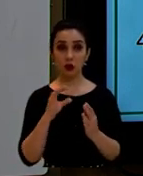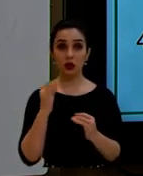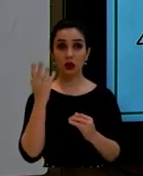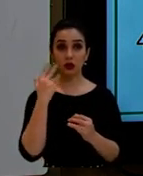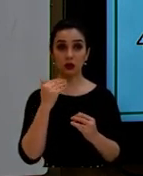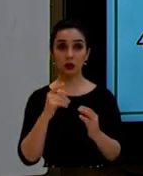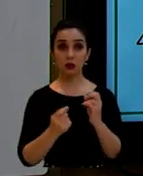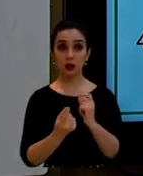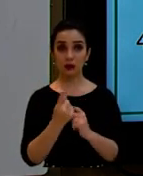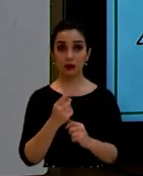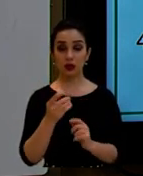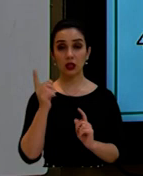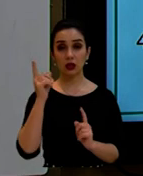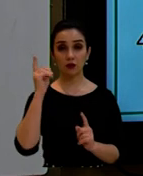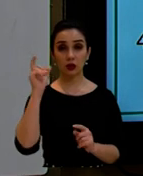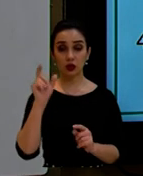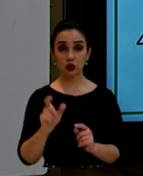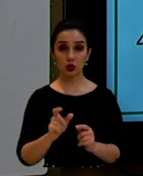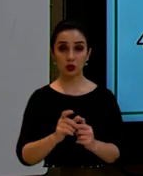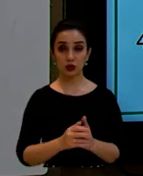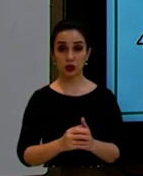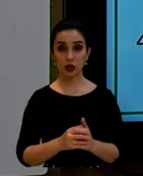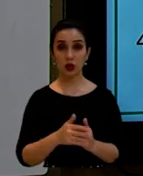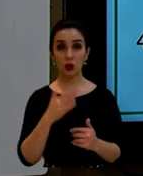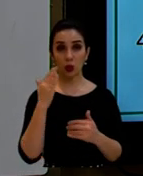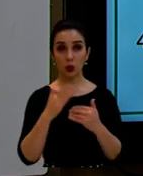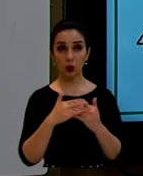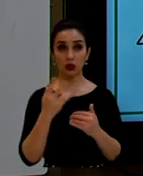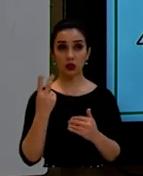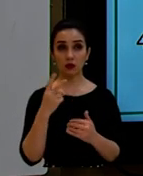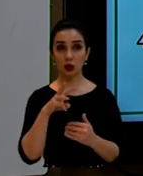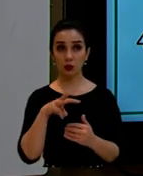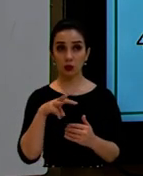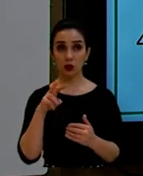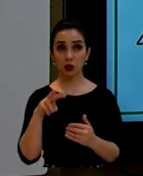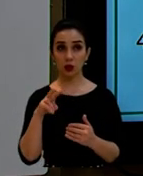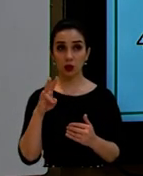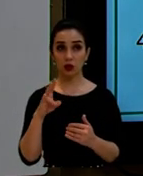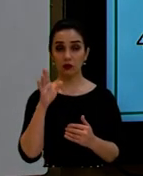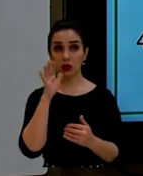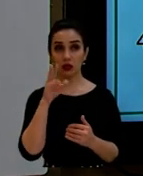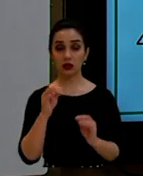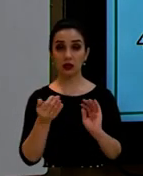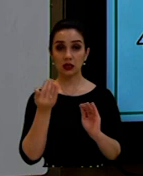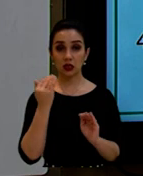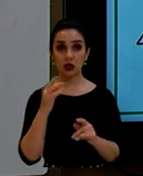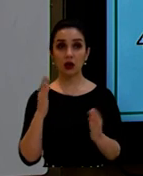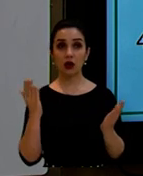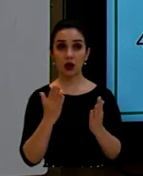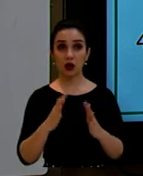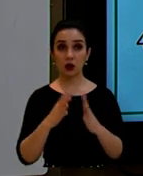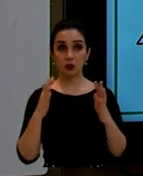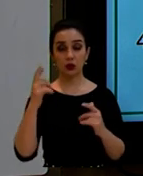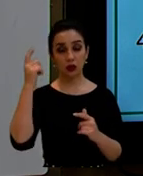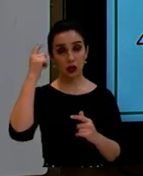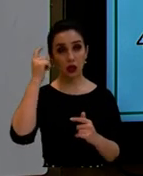появились древнейшие люди? Около 2 миллионов лет назад. Какой объем